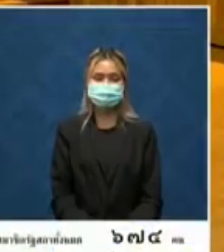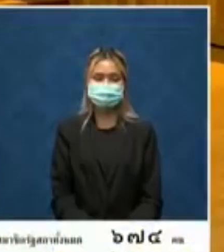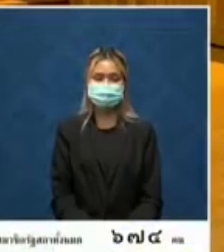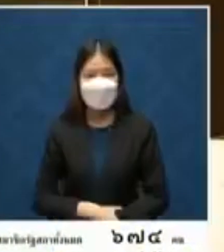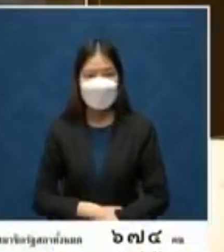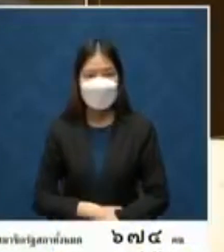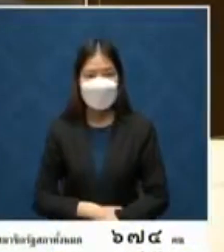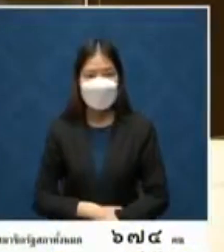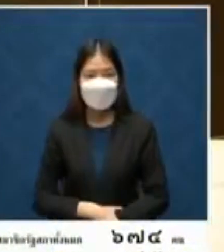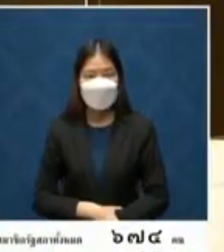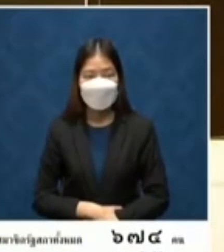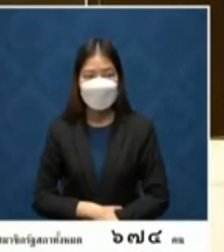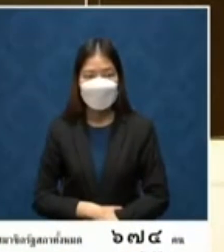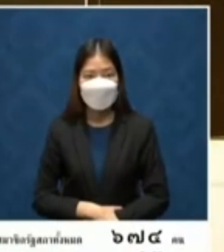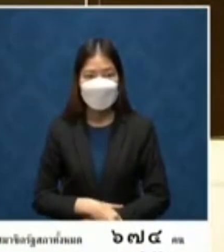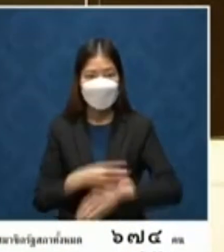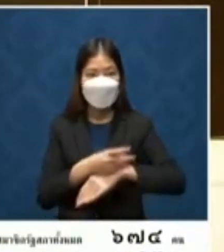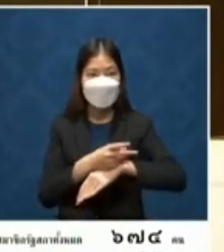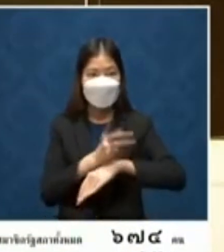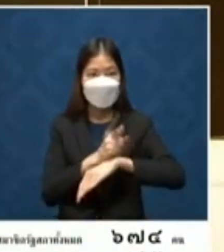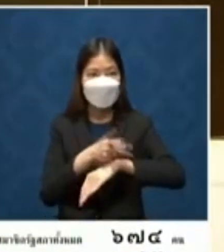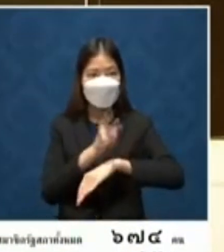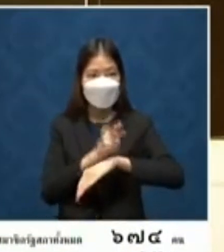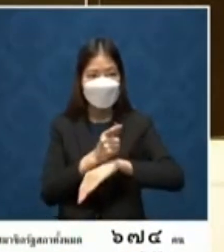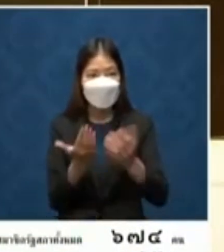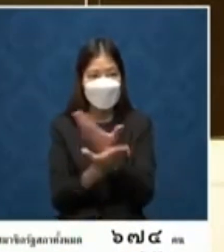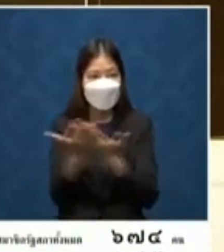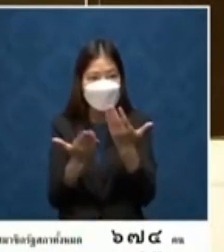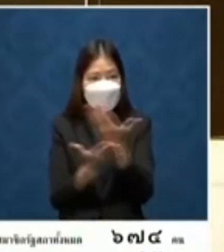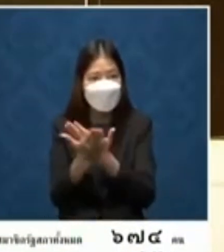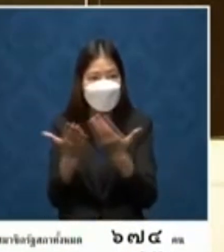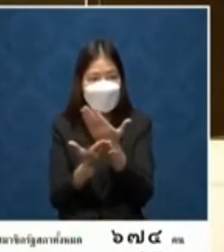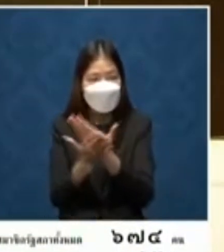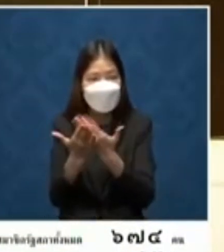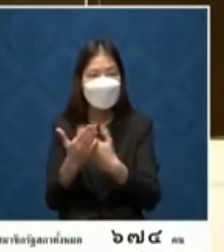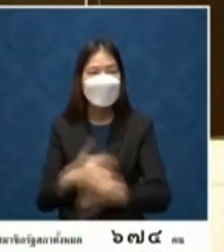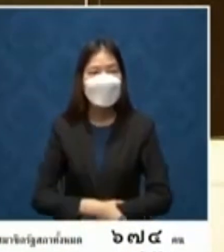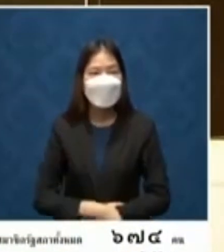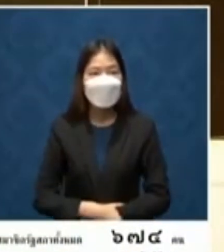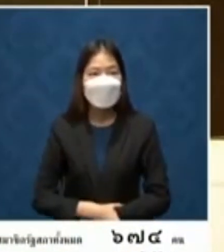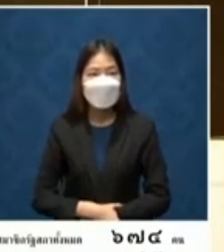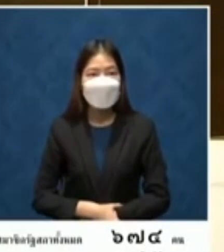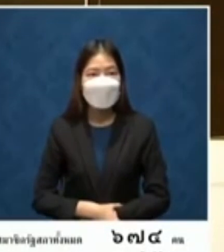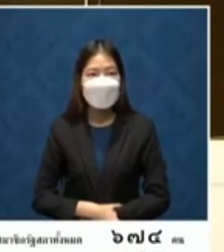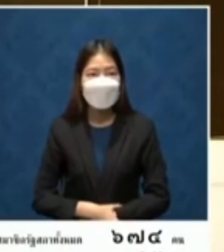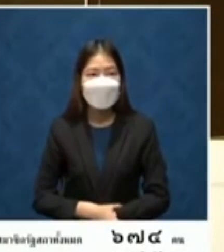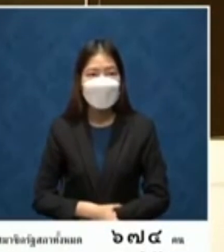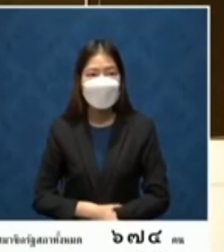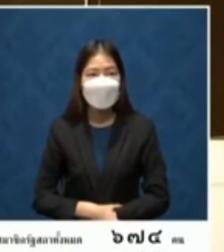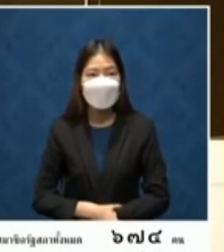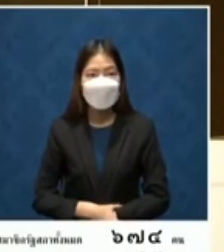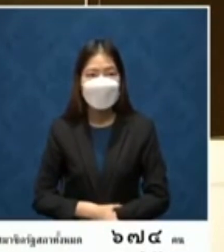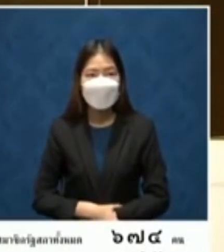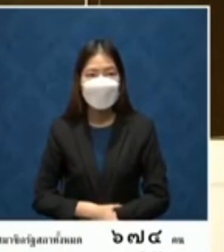ประชุมมีการพิจารณาร่างพ.ร.บการศึกษาแห่งชาติหลังจากกรรมาธิการวิสามัญพิจารณาแล้วเสร็จแล้วจำนวน